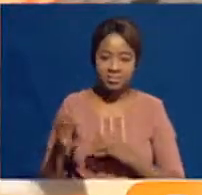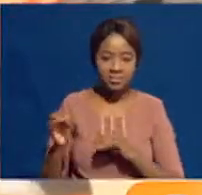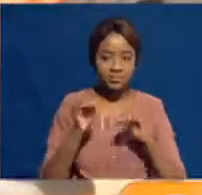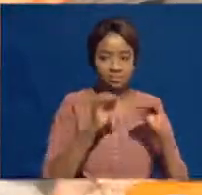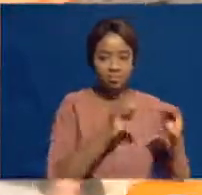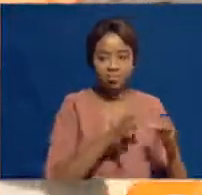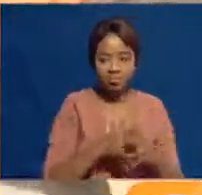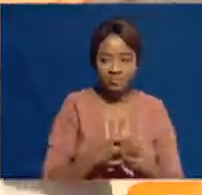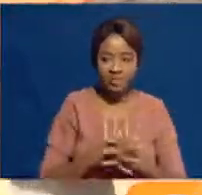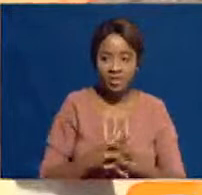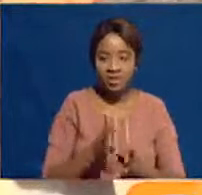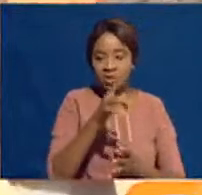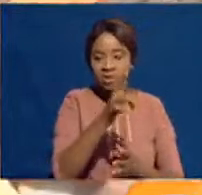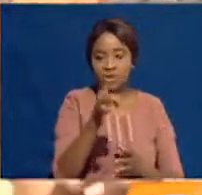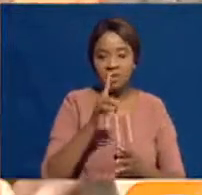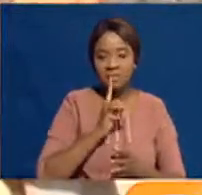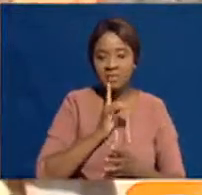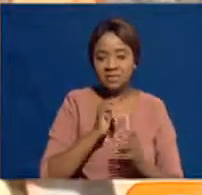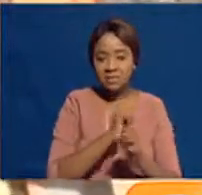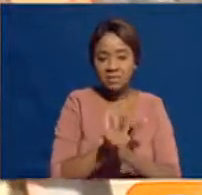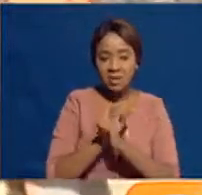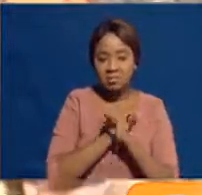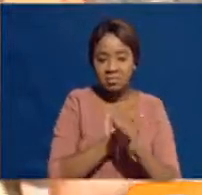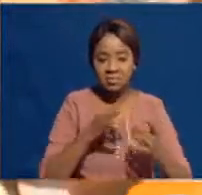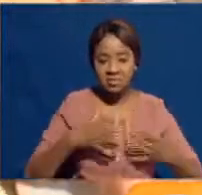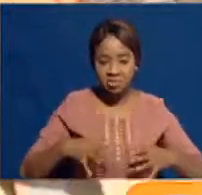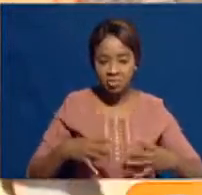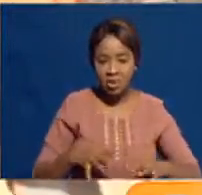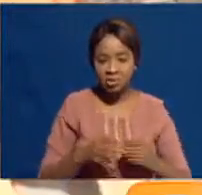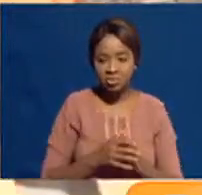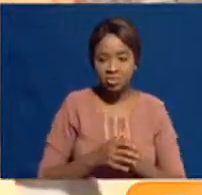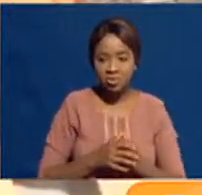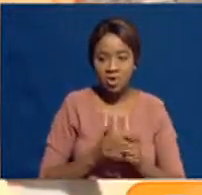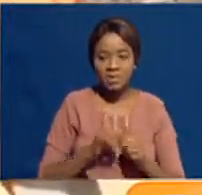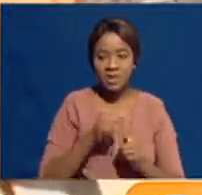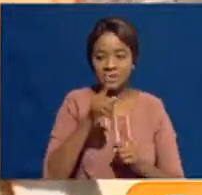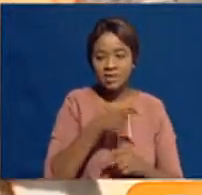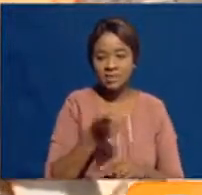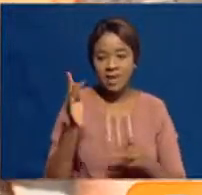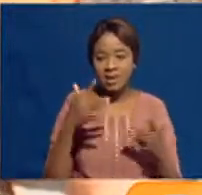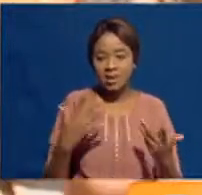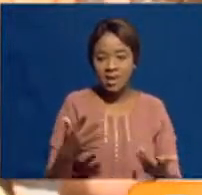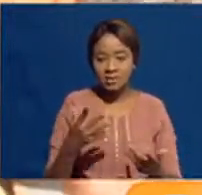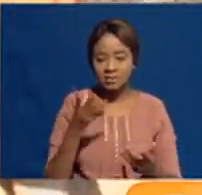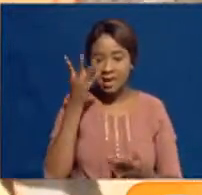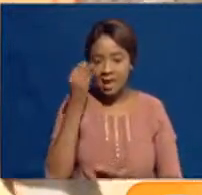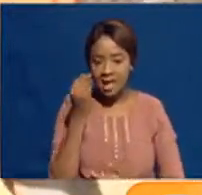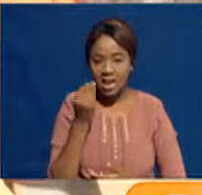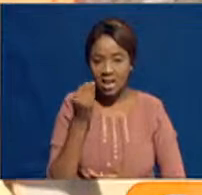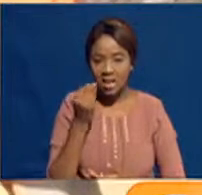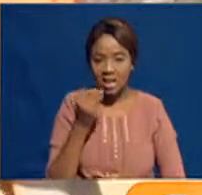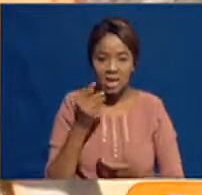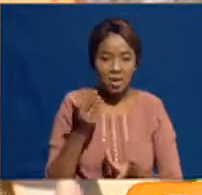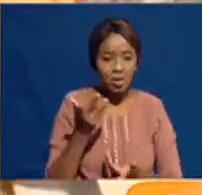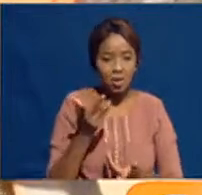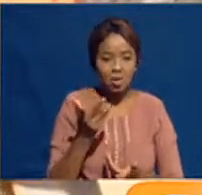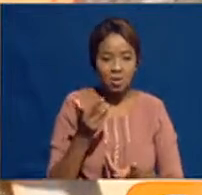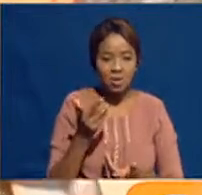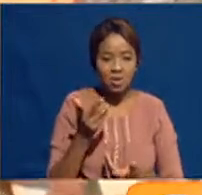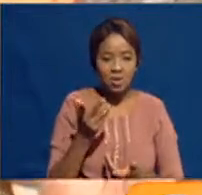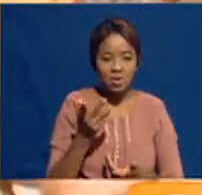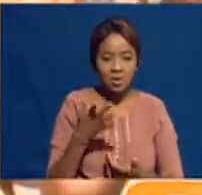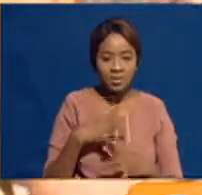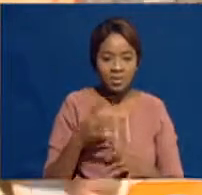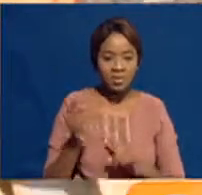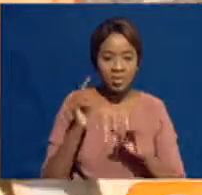Nyinyi mnasema mnalinda watu, mnasunguka usiku. Kwani nyinyi mnaenda kulala ama nyinyi mnaambia watu walale? Watu